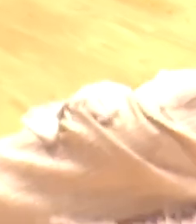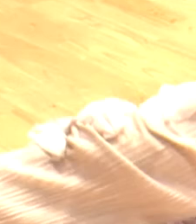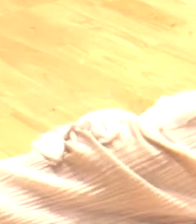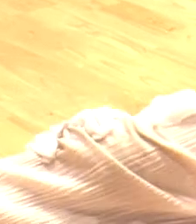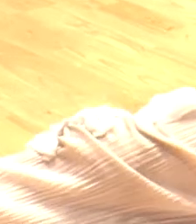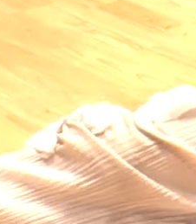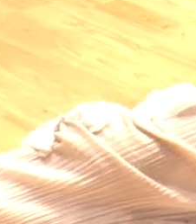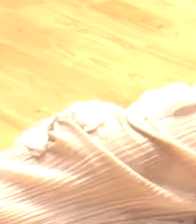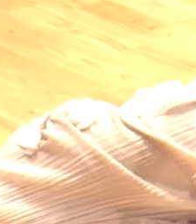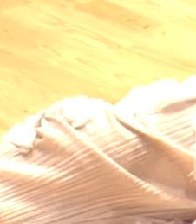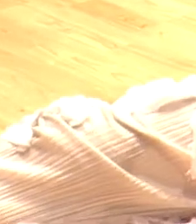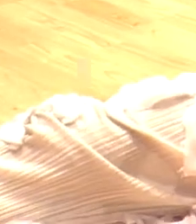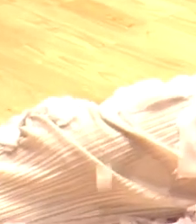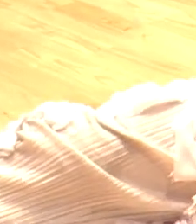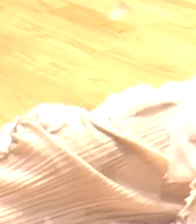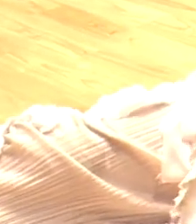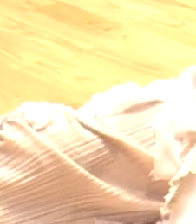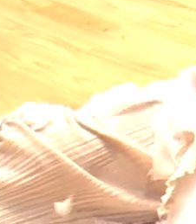ました